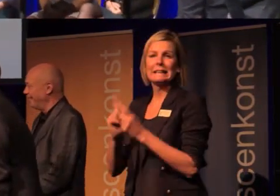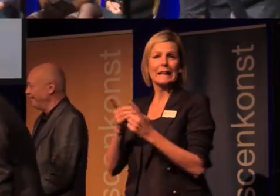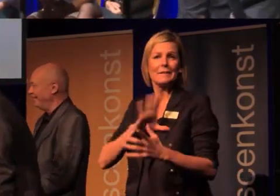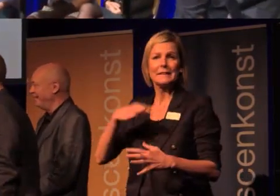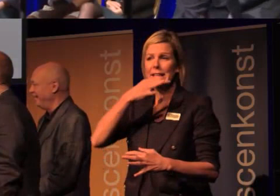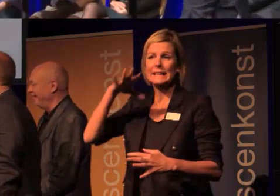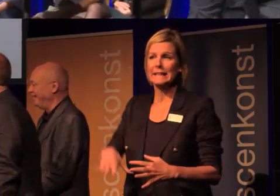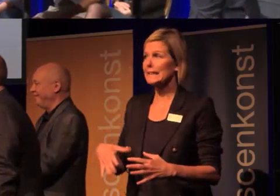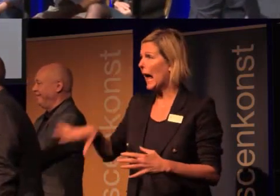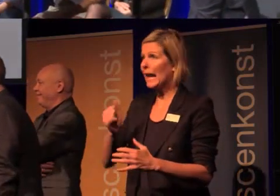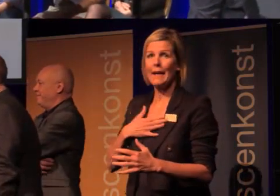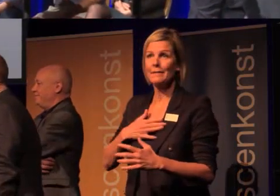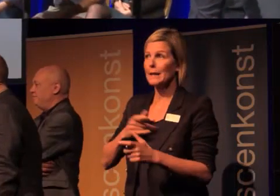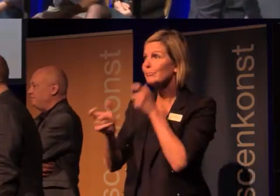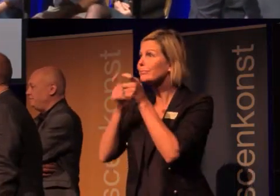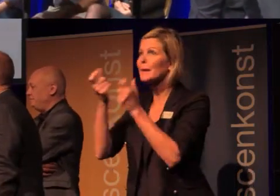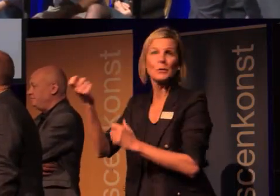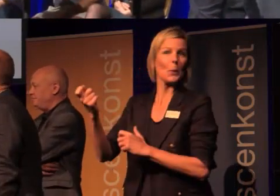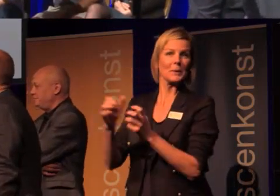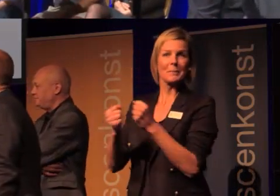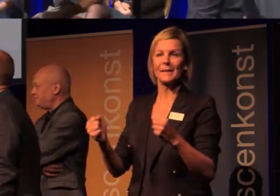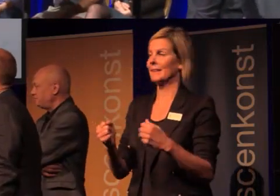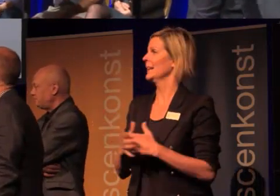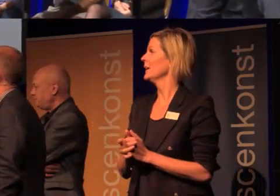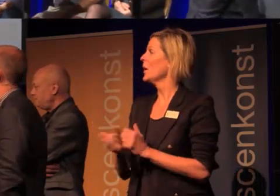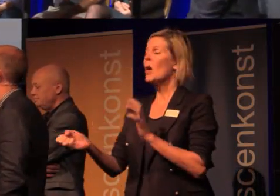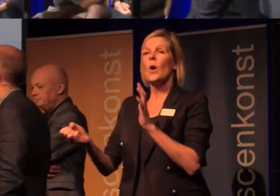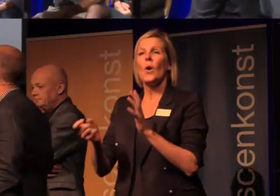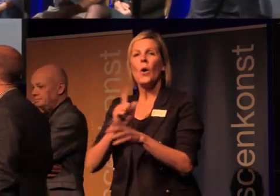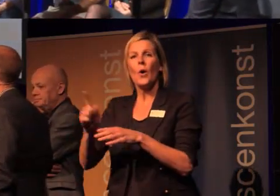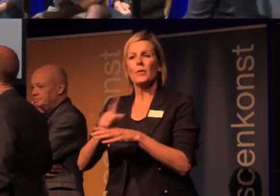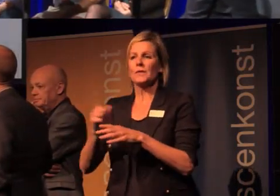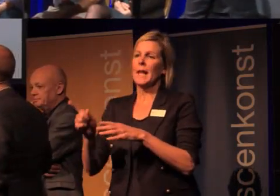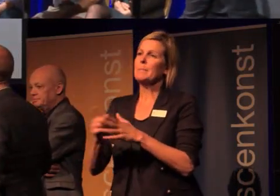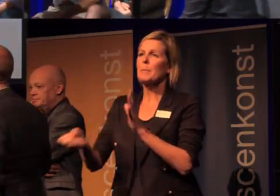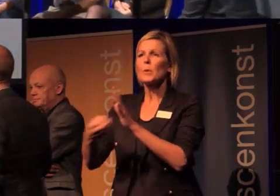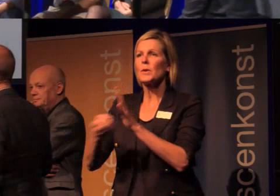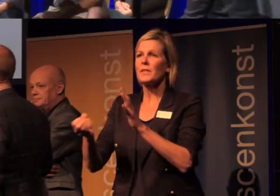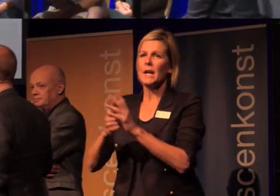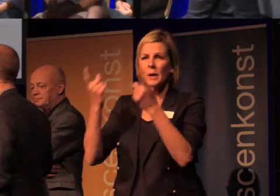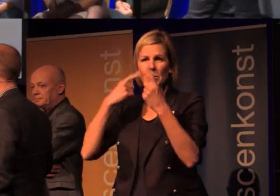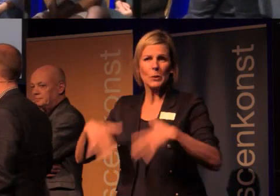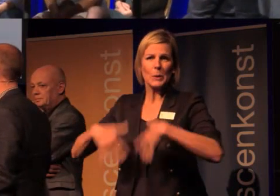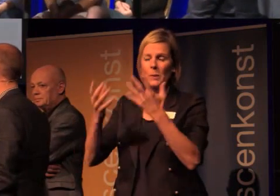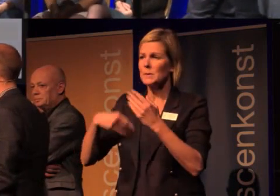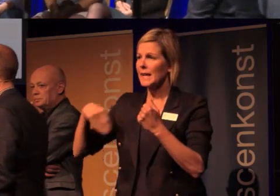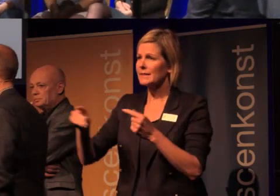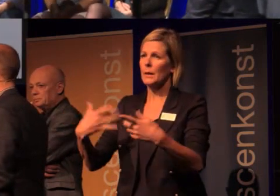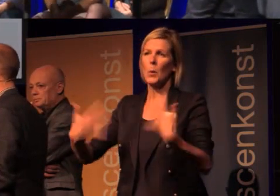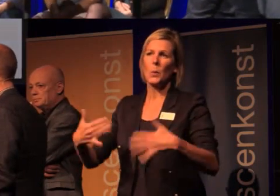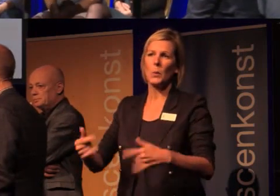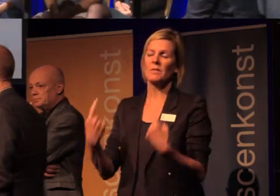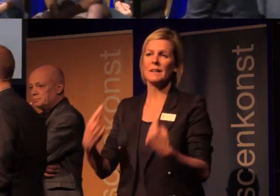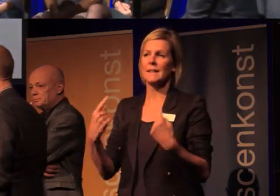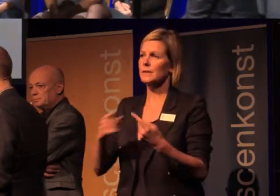överhängande. Men man brukar ofta motivera kulturpolitiska satsningar med att kulturen är så fantastisk på att åstadkomma